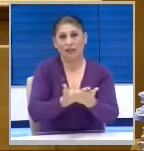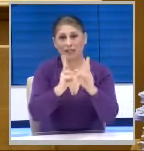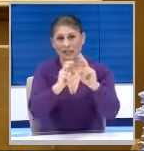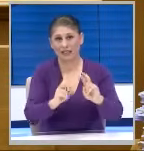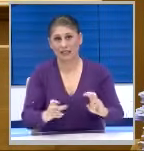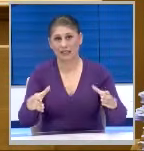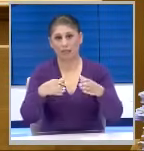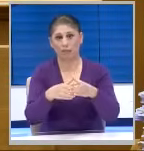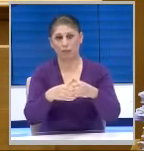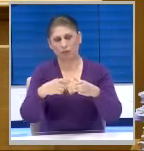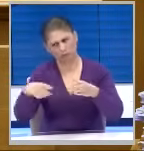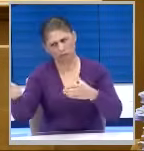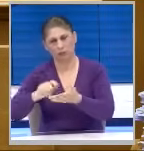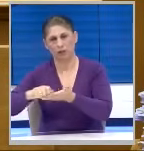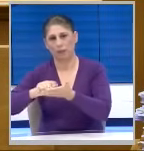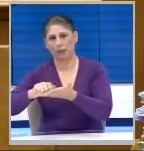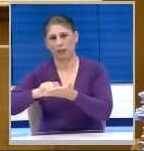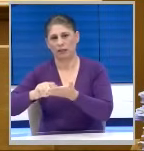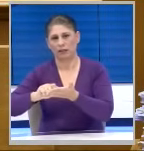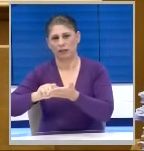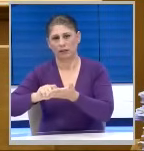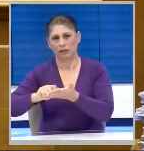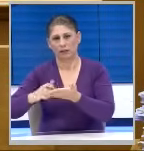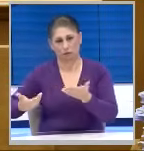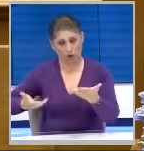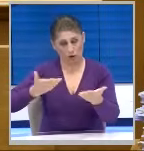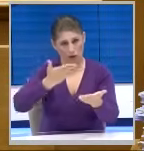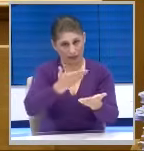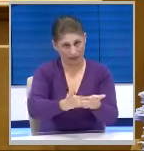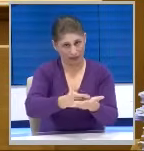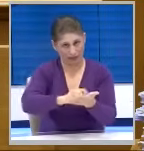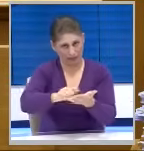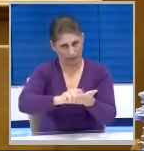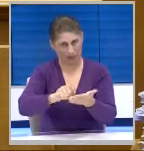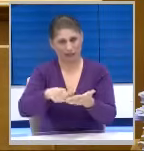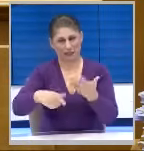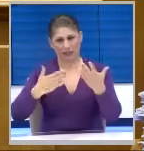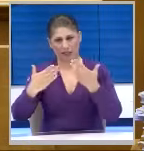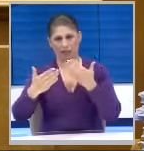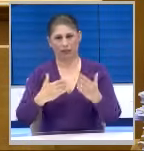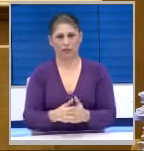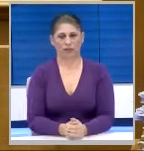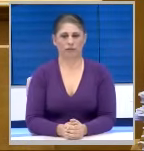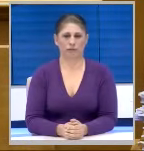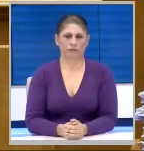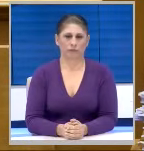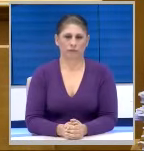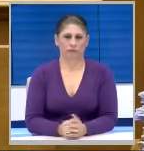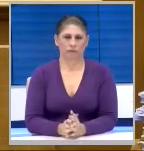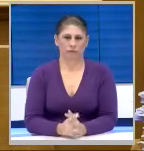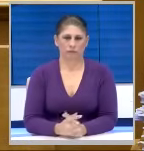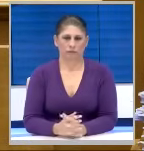επιτροπή σας παραπέμπω στα πρακτικά που έχω ήδη καταθέσει για τα πρακτικά της συνεδρίασης